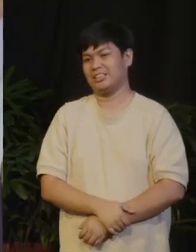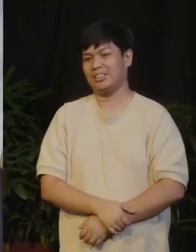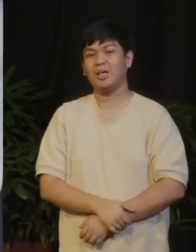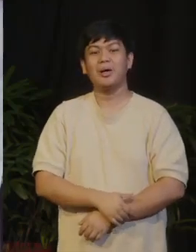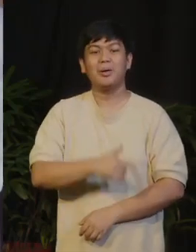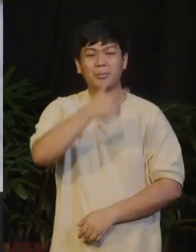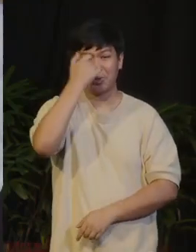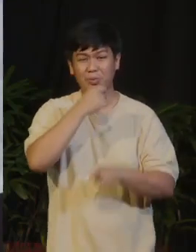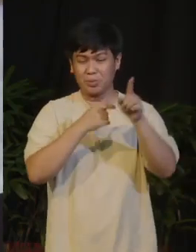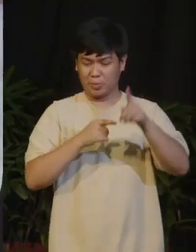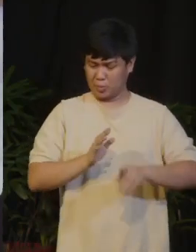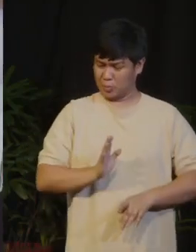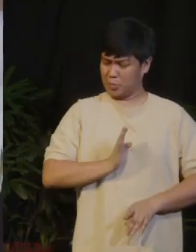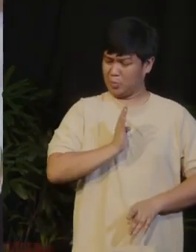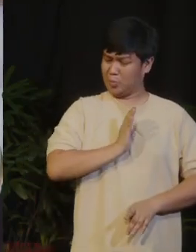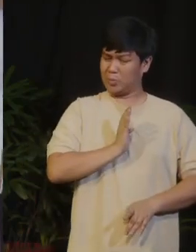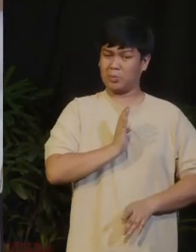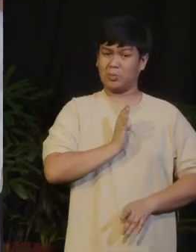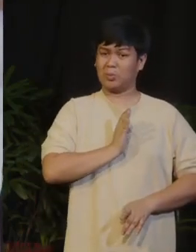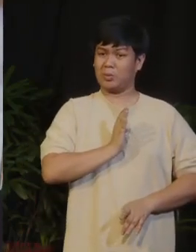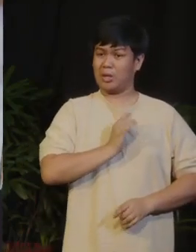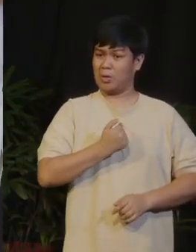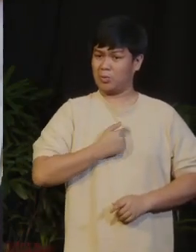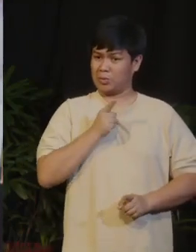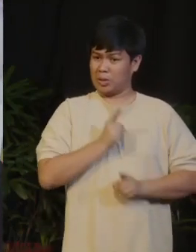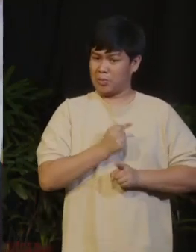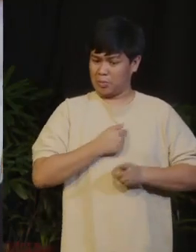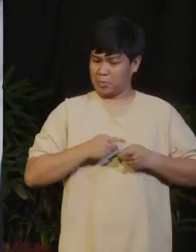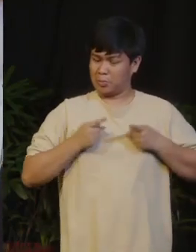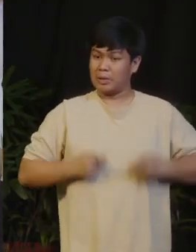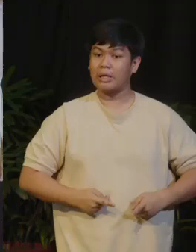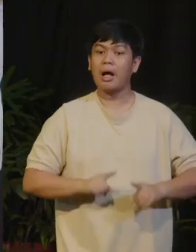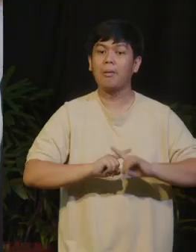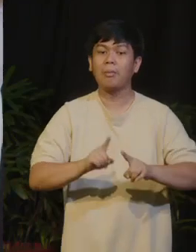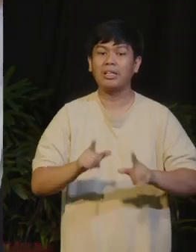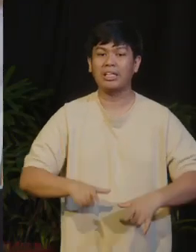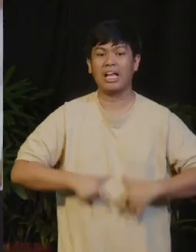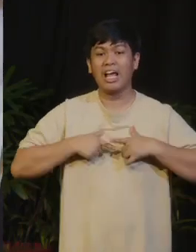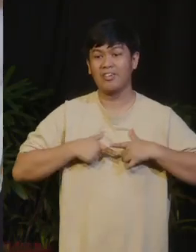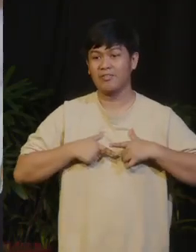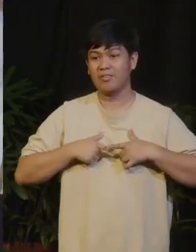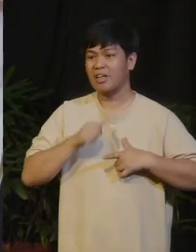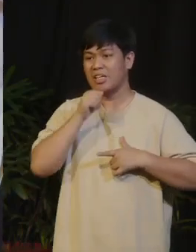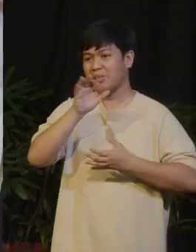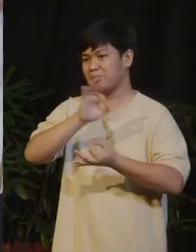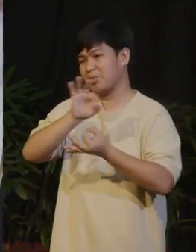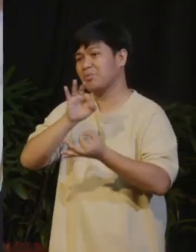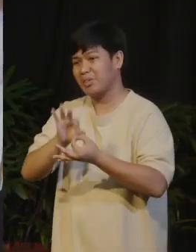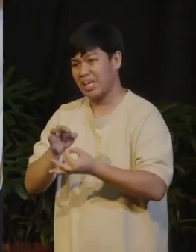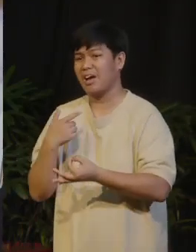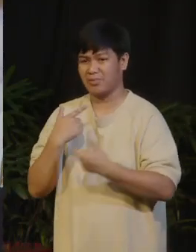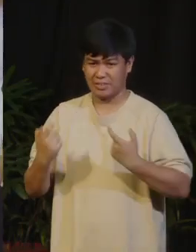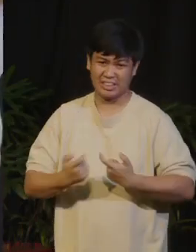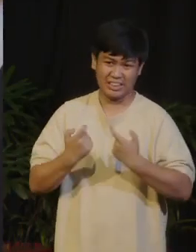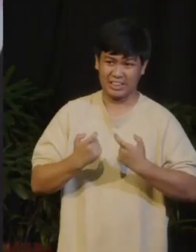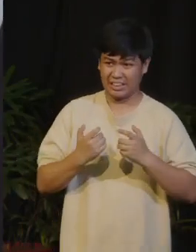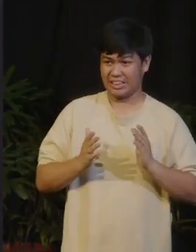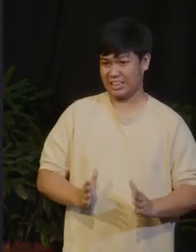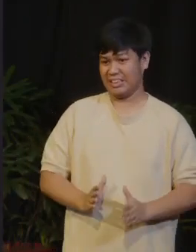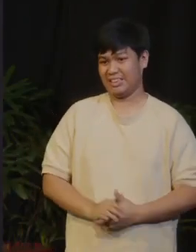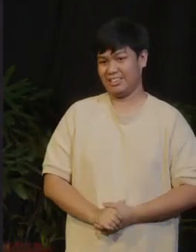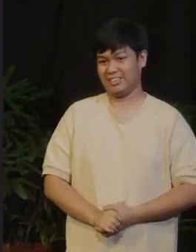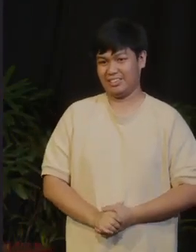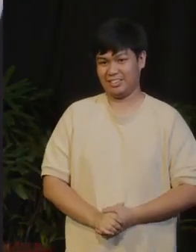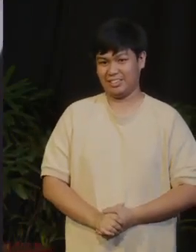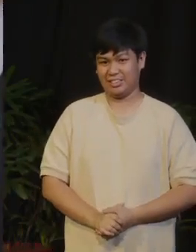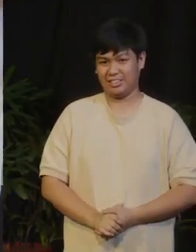po ang judgment na pinagbabawal dito. Yung hypocritical judgment. Yung pag-uusga